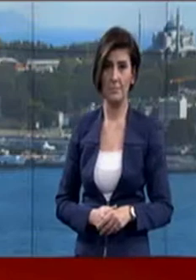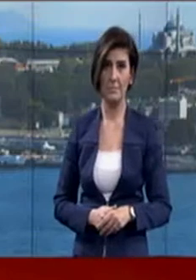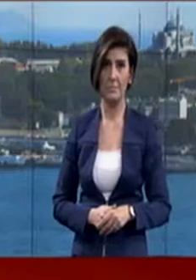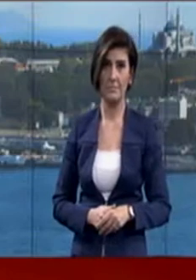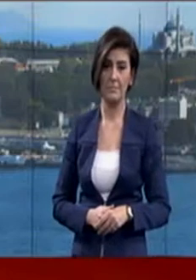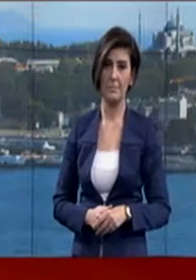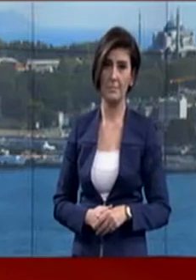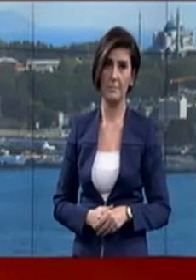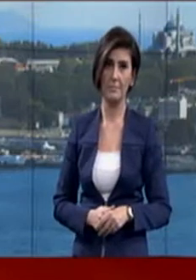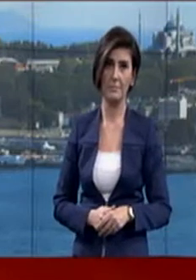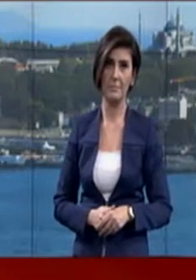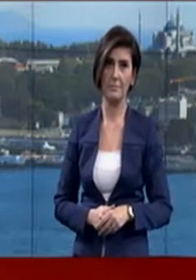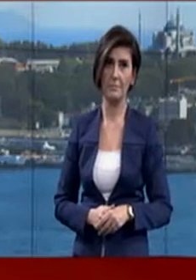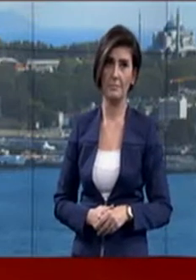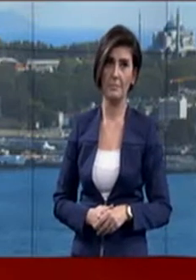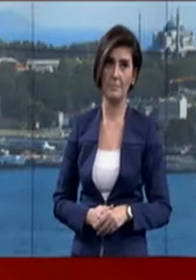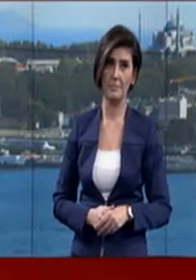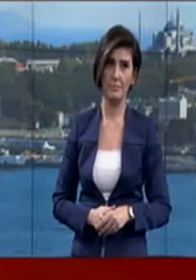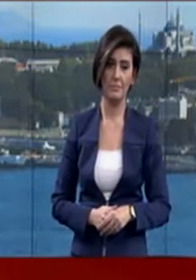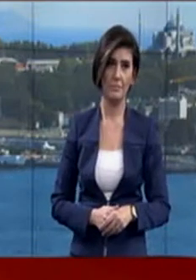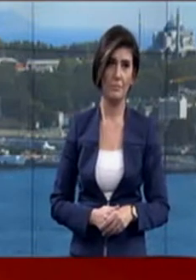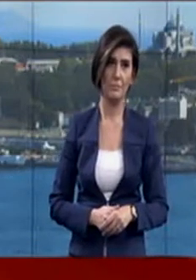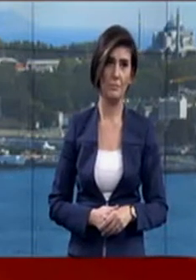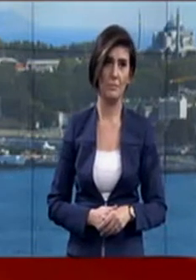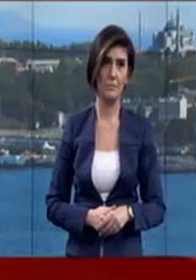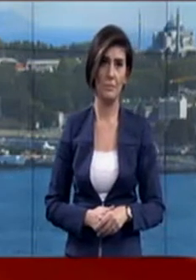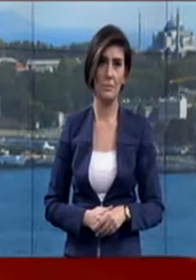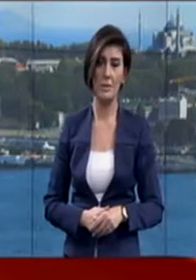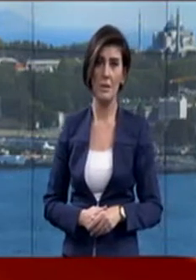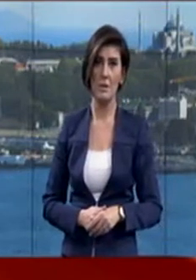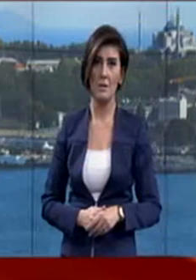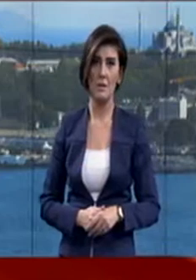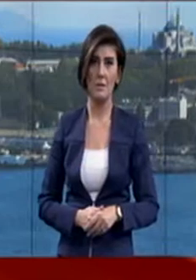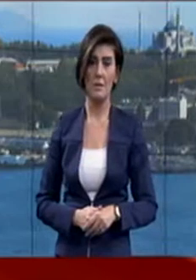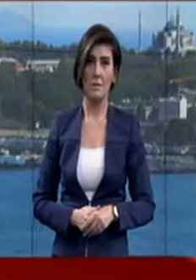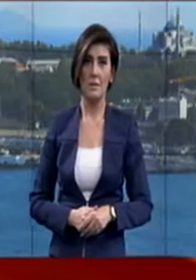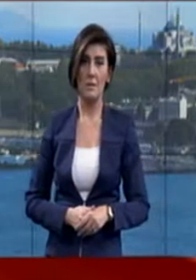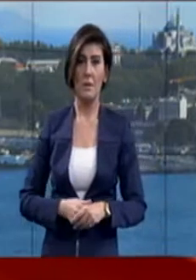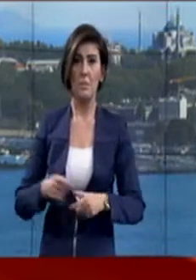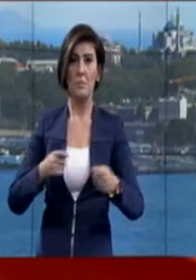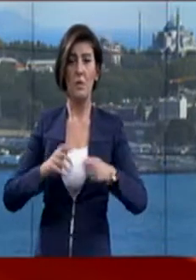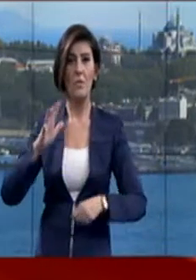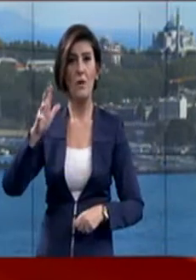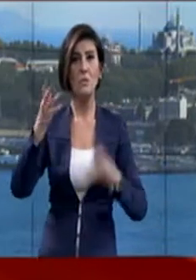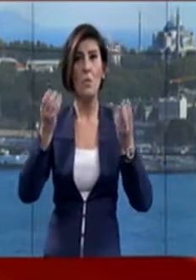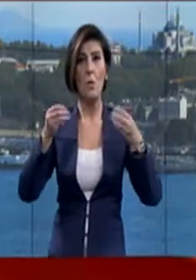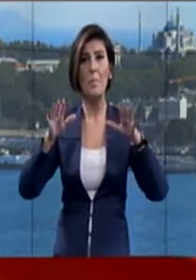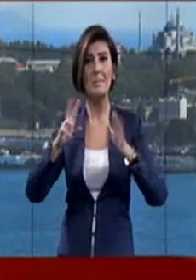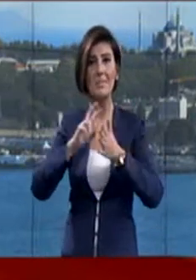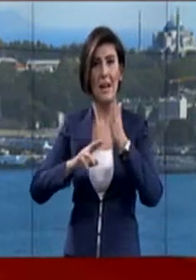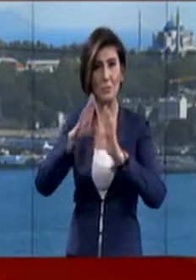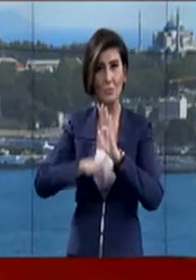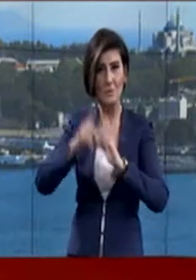Bir bürokrasinin fazla olmaması, vergilerin